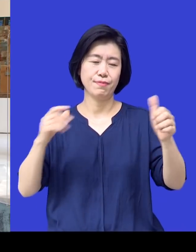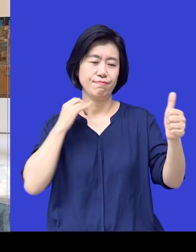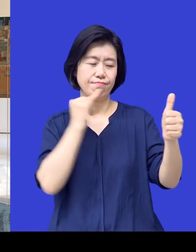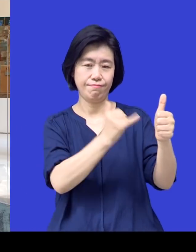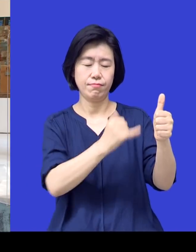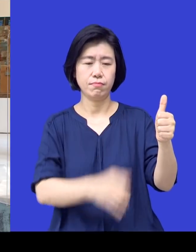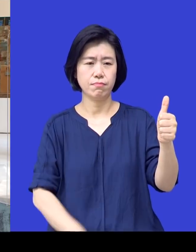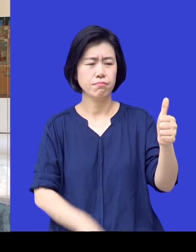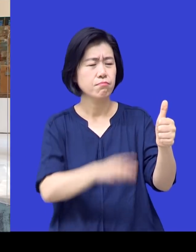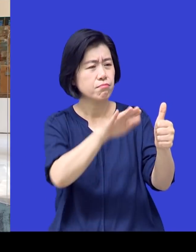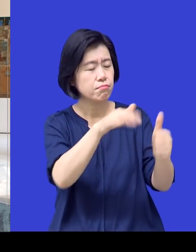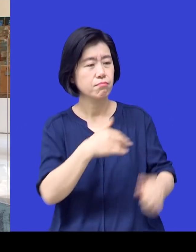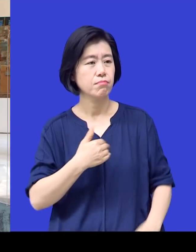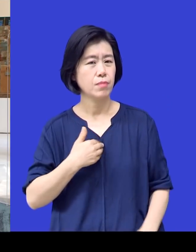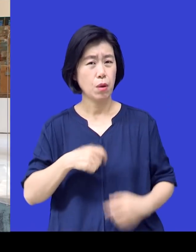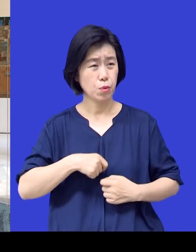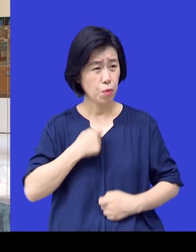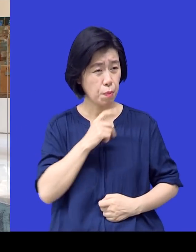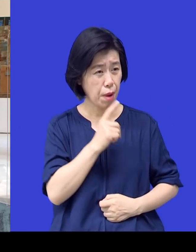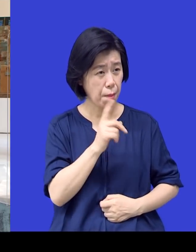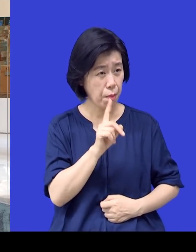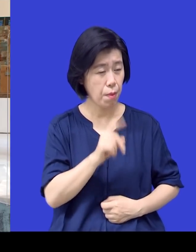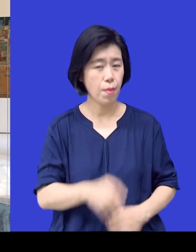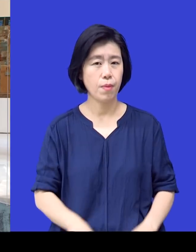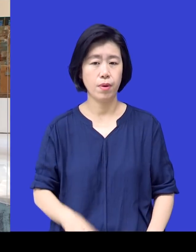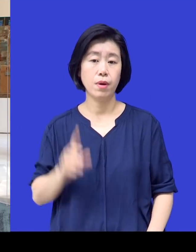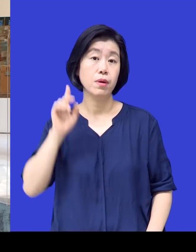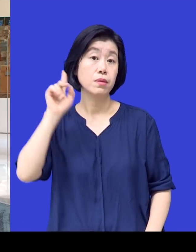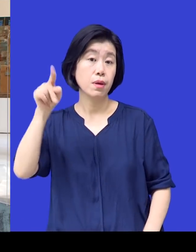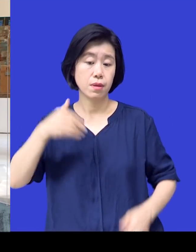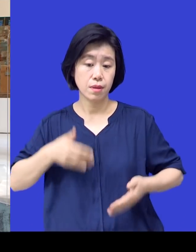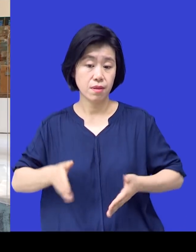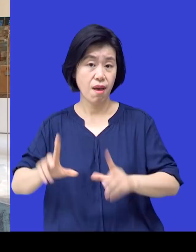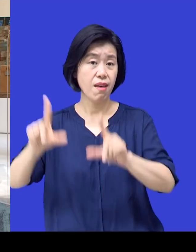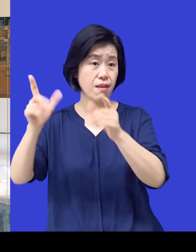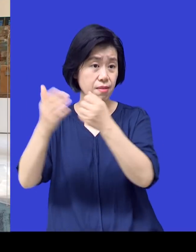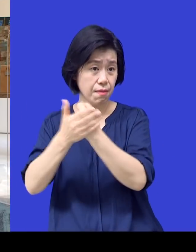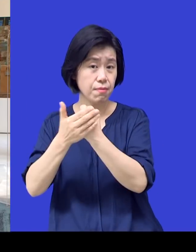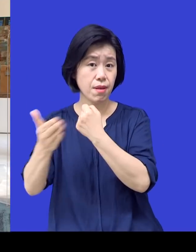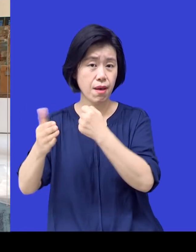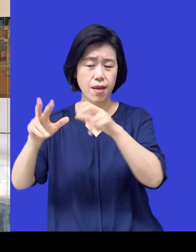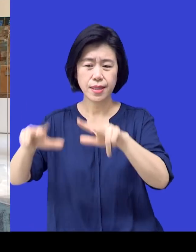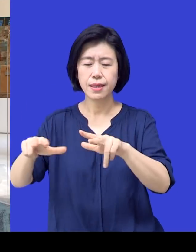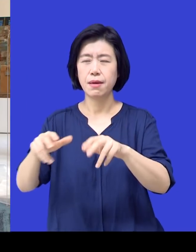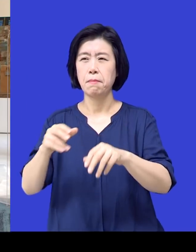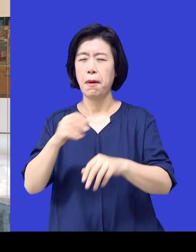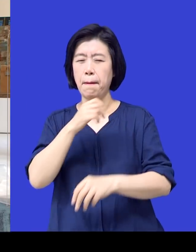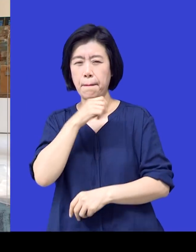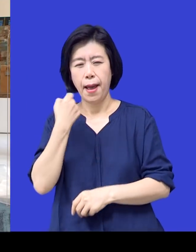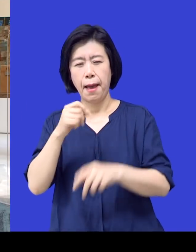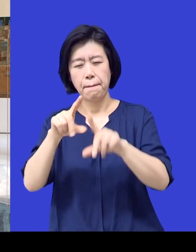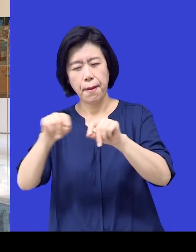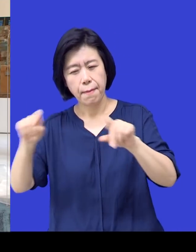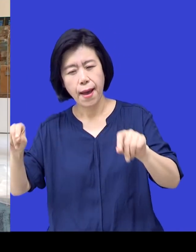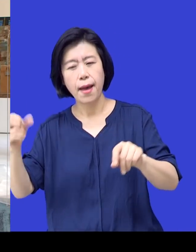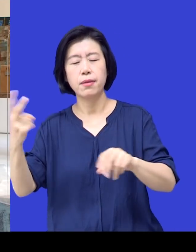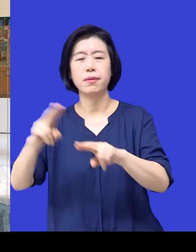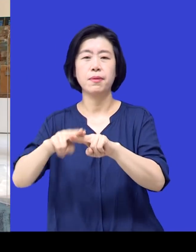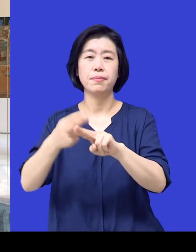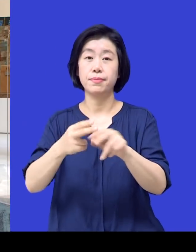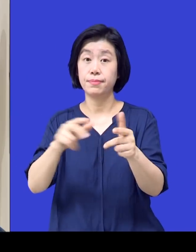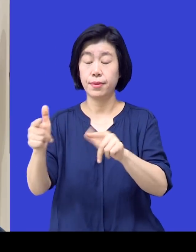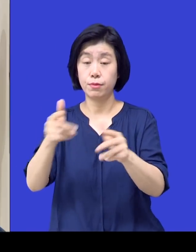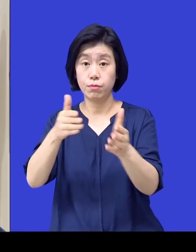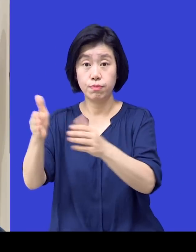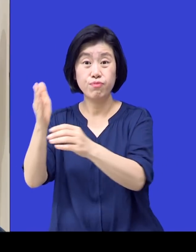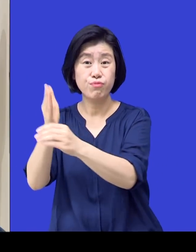나 솔직히 우리 식구들은 지금 내일 내 생일이라고 네. 뭐 음식도 준비하고 막 선물도 아마 준비하는 것